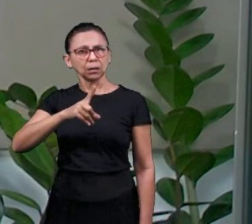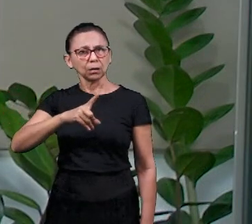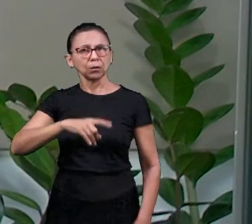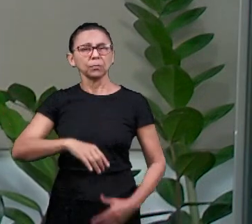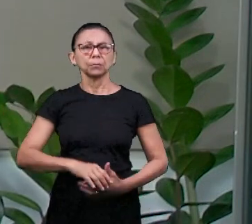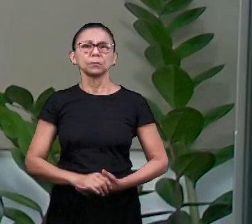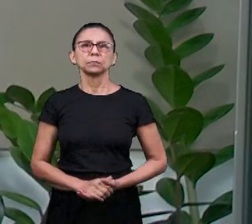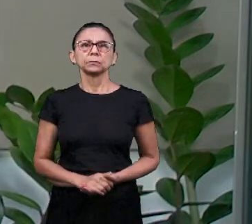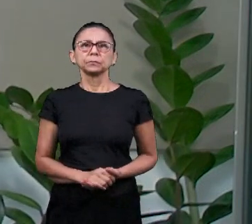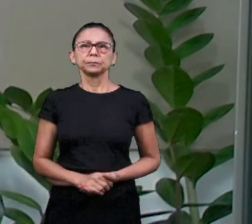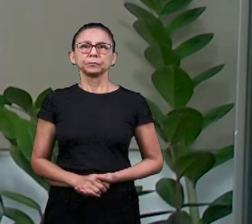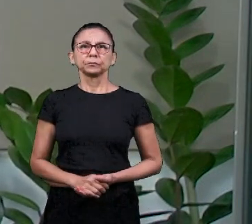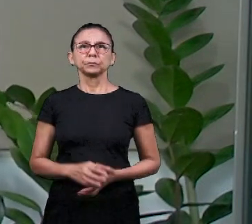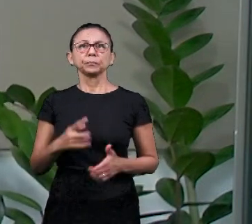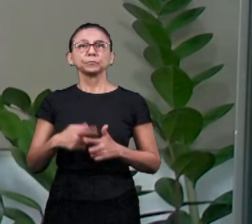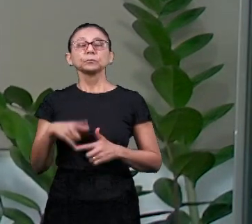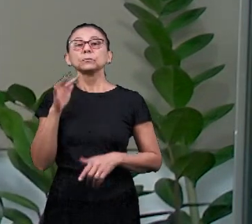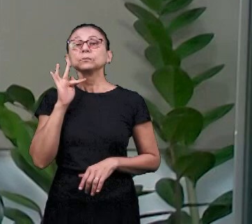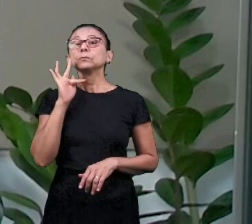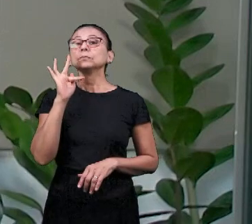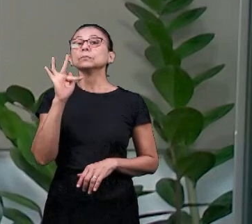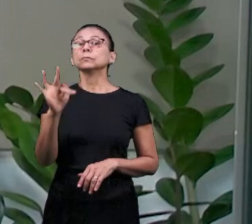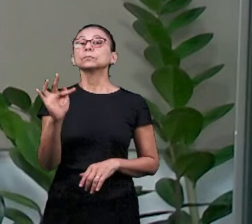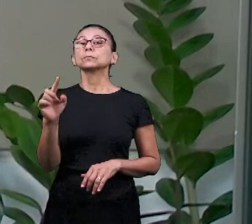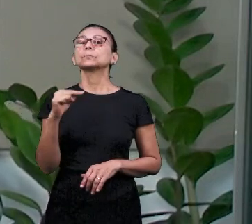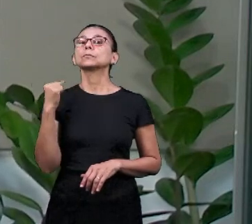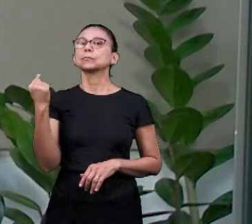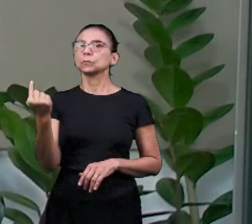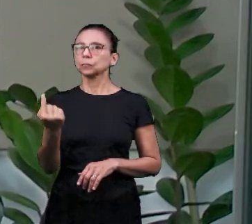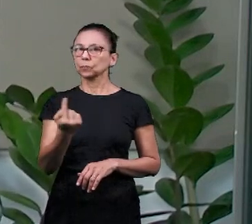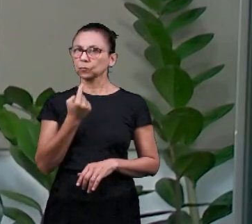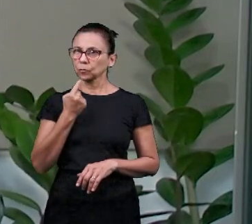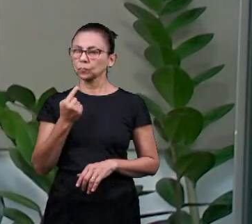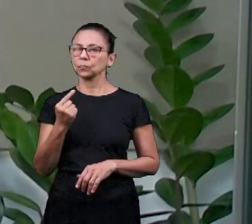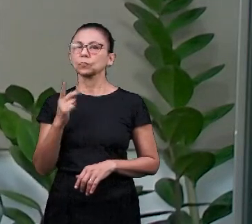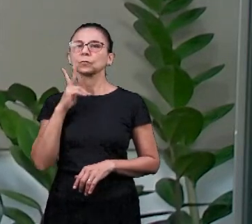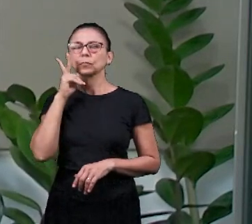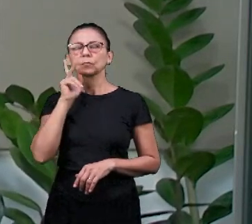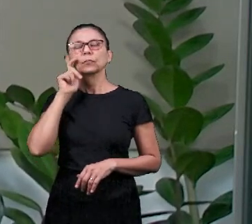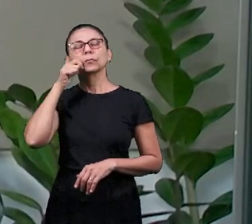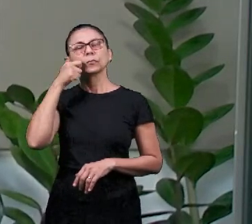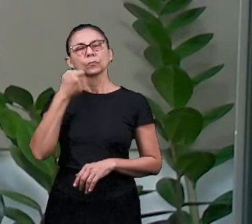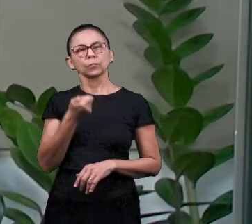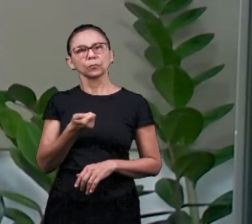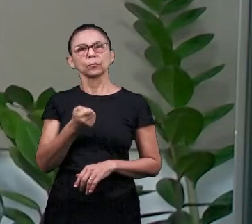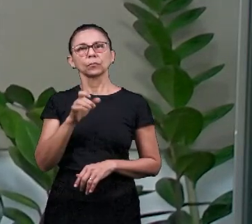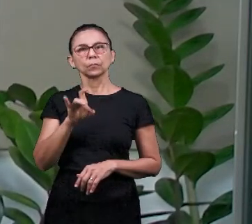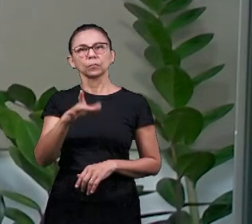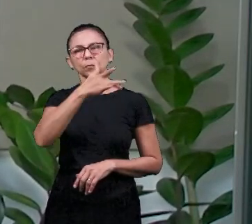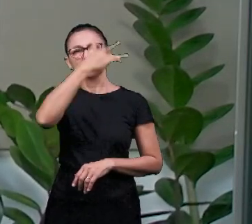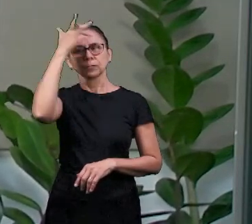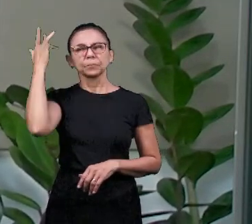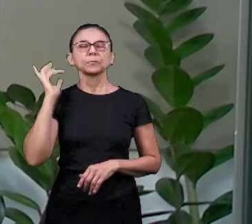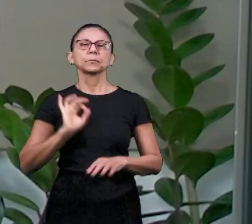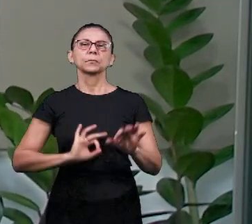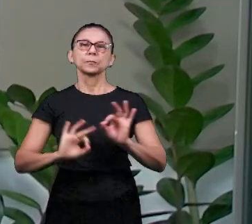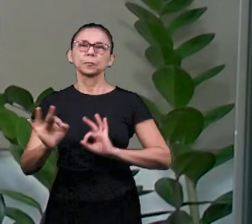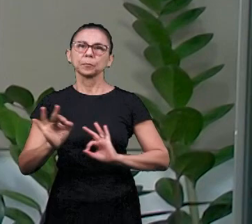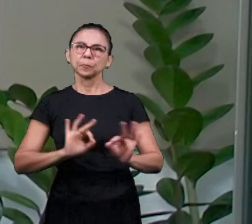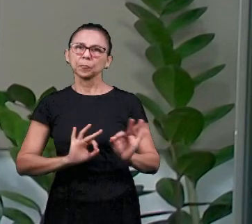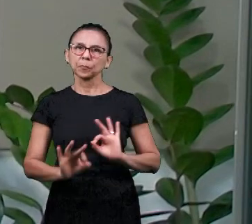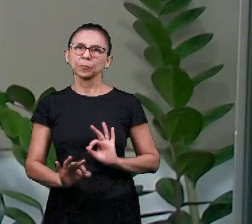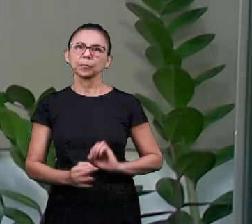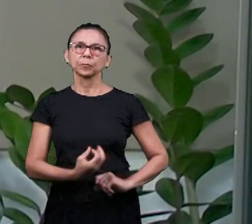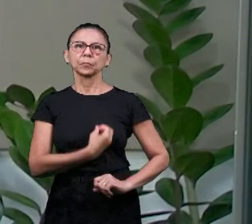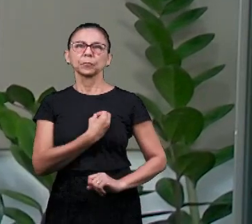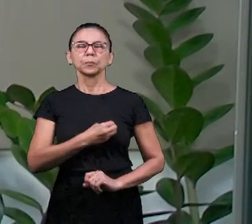que bientôt, dès que ce sera possible, nous allons servir la Sainte Seine à tous ceux qui sont préparés, tous ceux qui sont dans l'esprit,